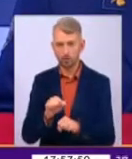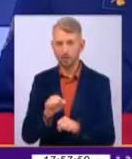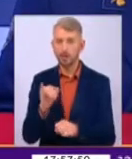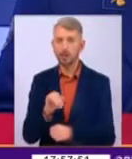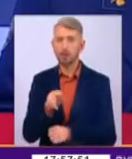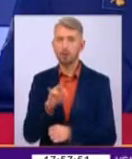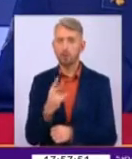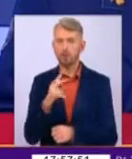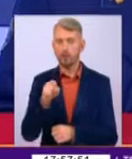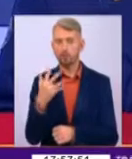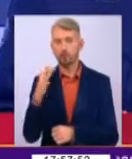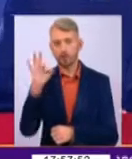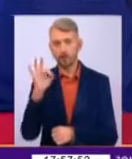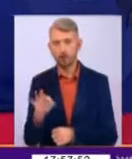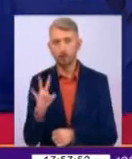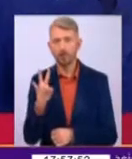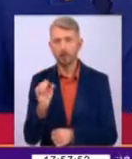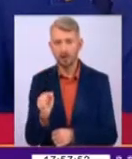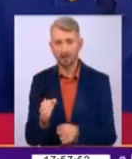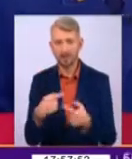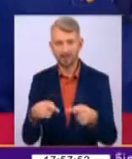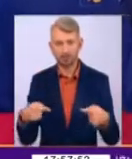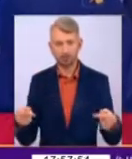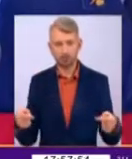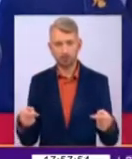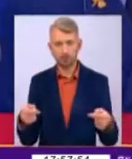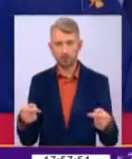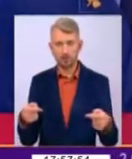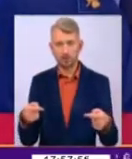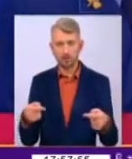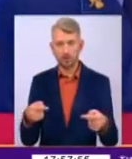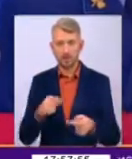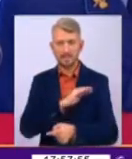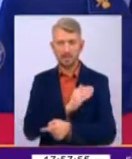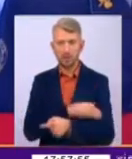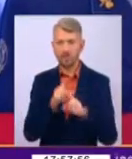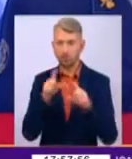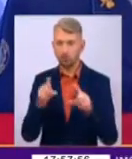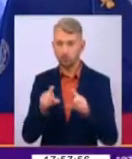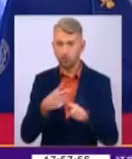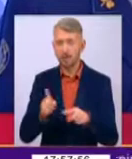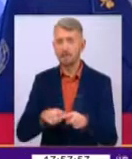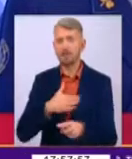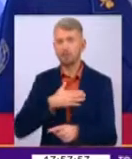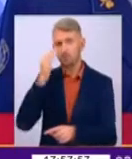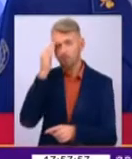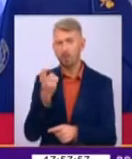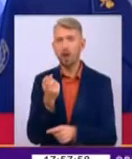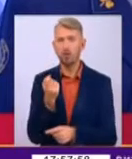по 2,5% на решту силових структур, це, на мій погляд,